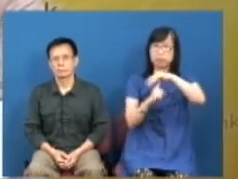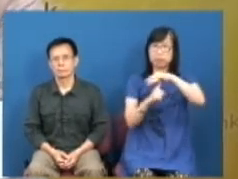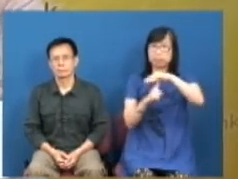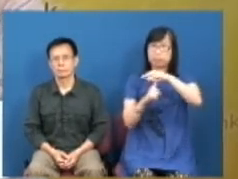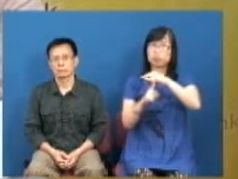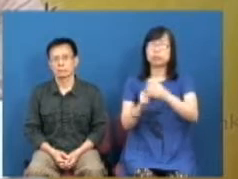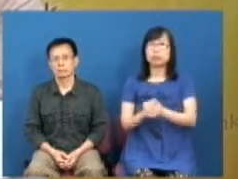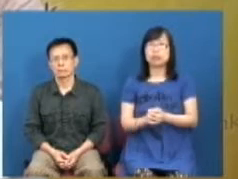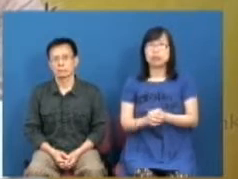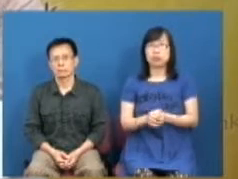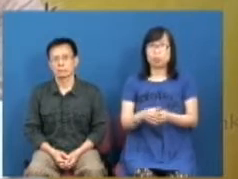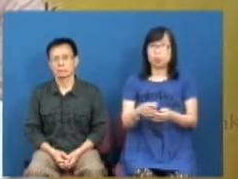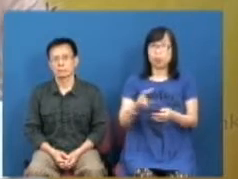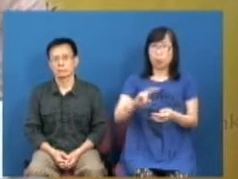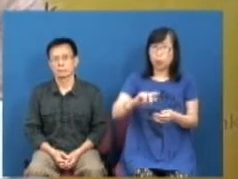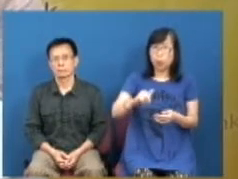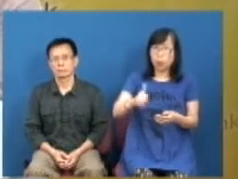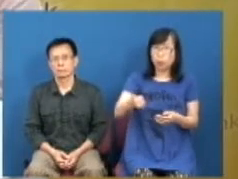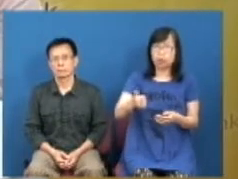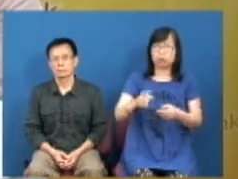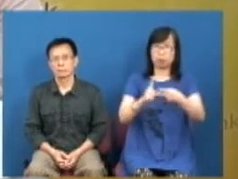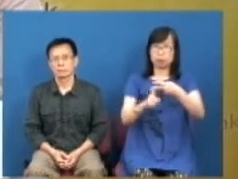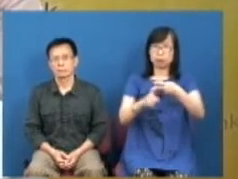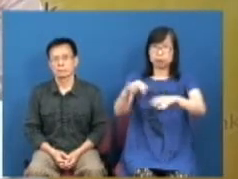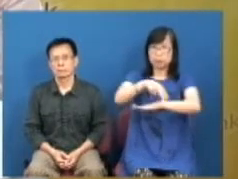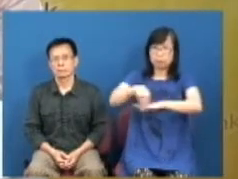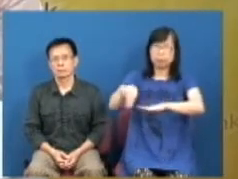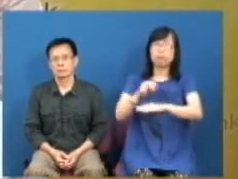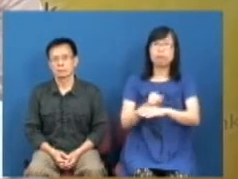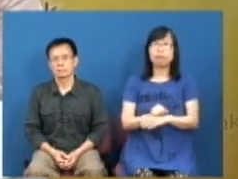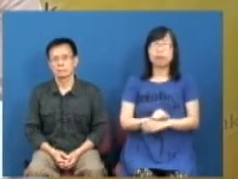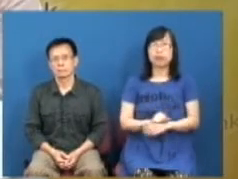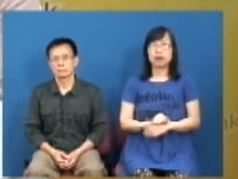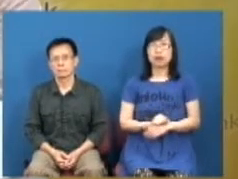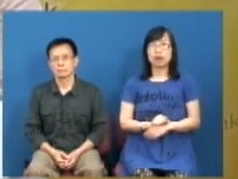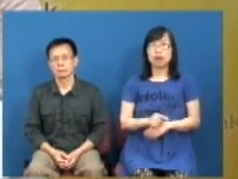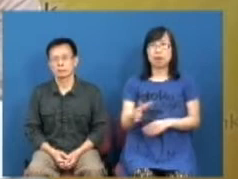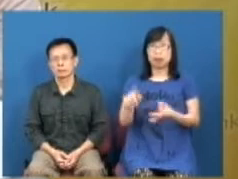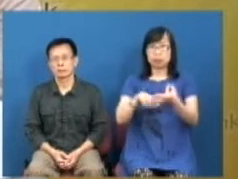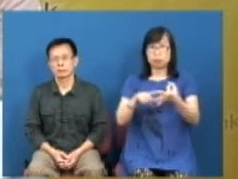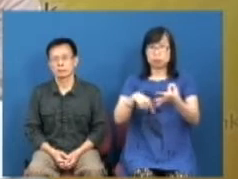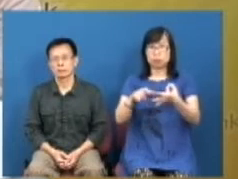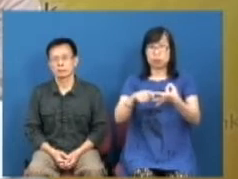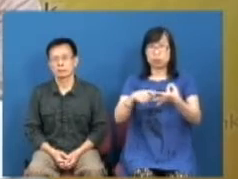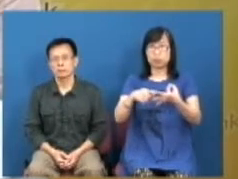樣去完善翻嗰個工程咧？咁就徐生咧就